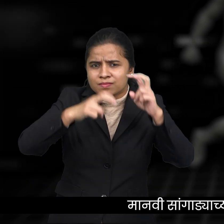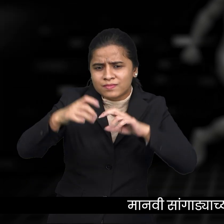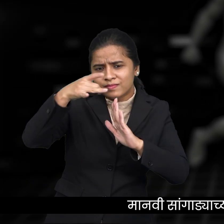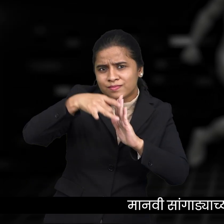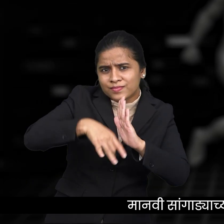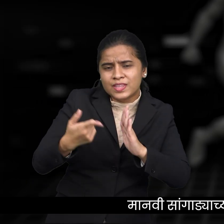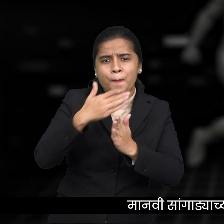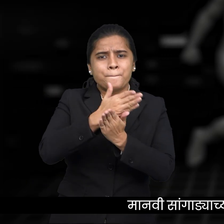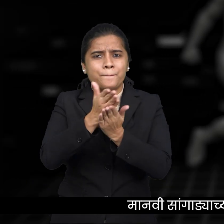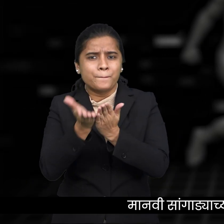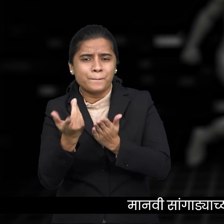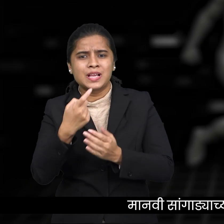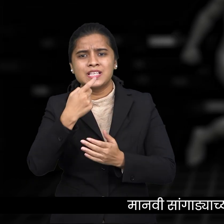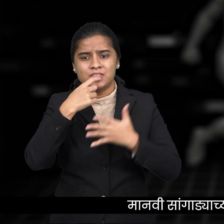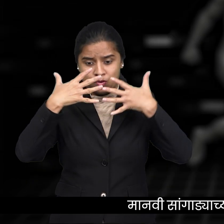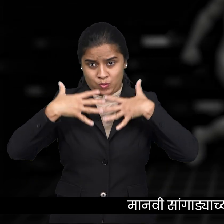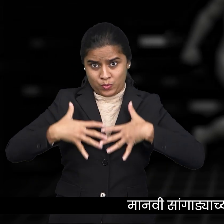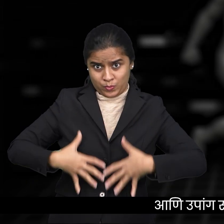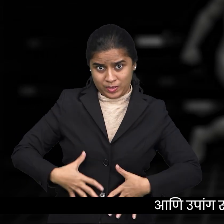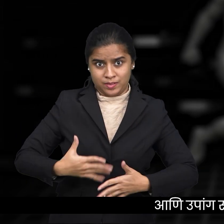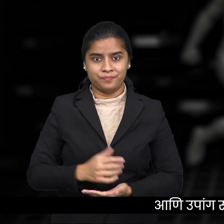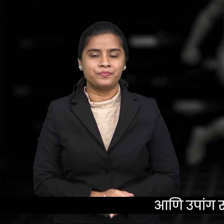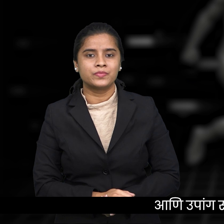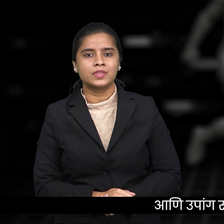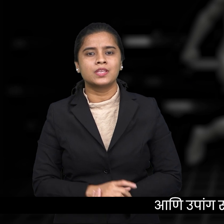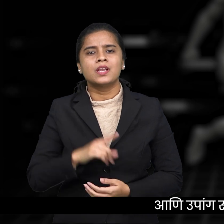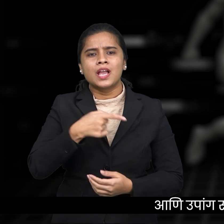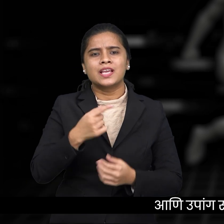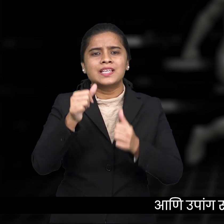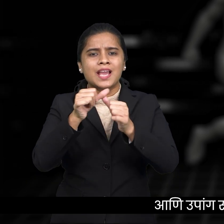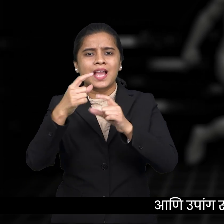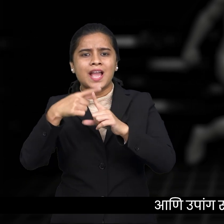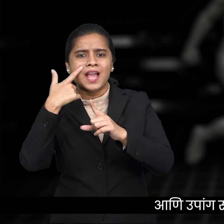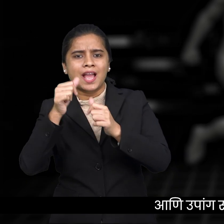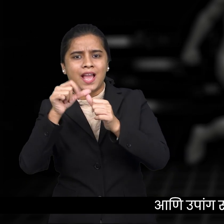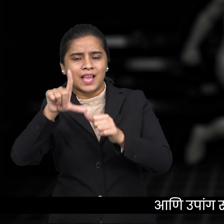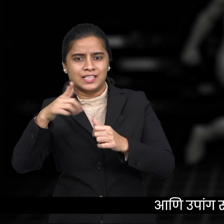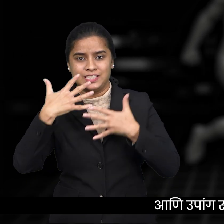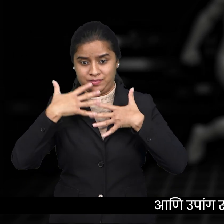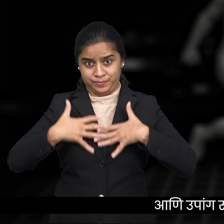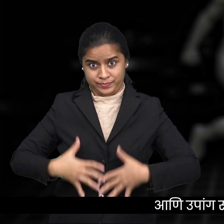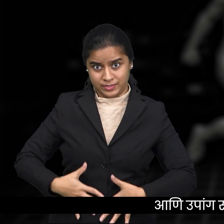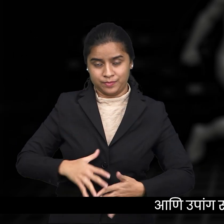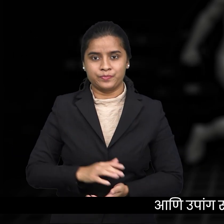मानवी सांगाड्याच्या भागांचे वर्णन अक्षीय सांगाडा आणि उपांग सांगाडा या प्रकाराने करणे।